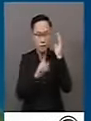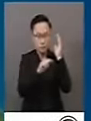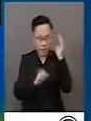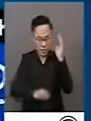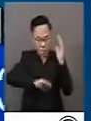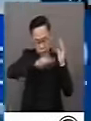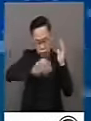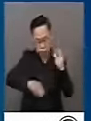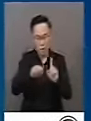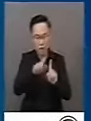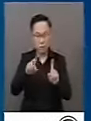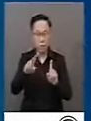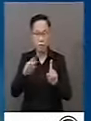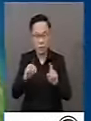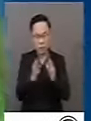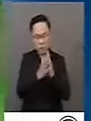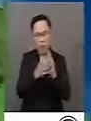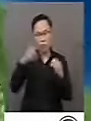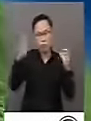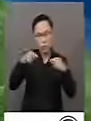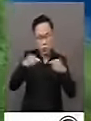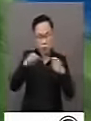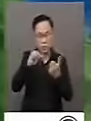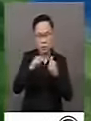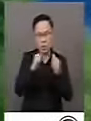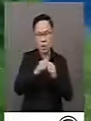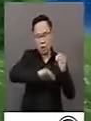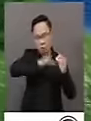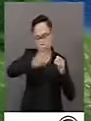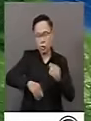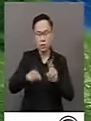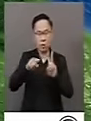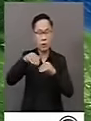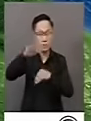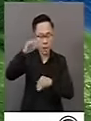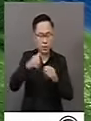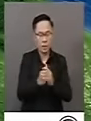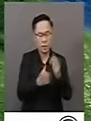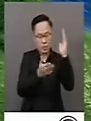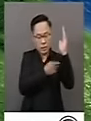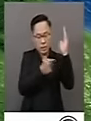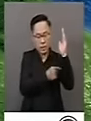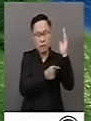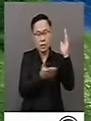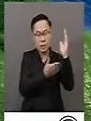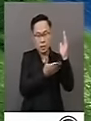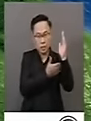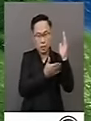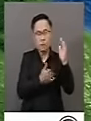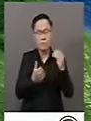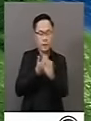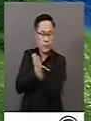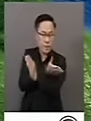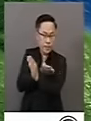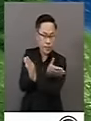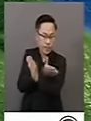ทะเลมีคลื่นสูง 1-2เมตบริเวณที่มีฝนฟ้าคะนองสูงมากกว่า 2มตปิดท้ายที่ภาคใต้ฝั่งตะวันตกบีเมฆเป็น